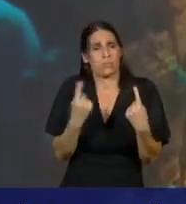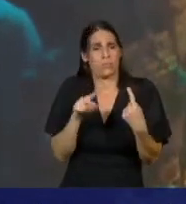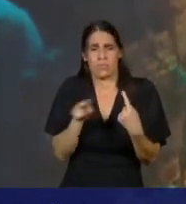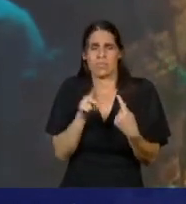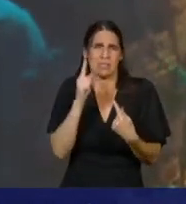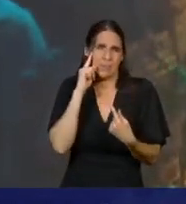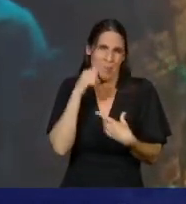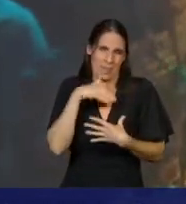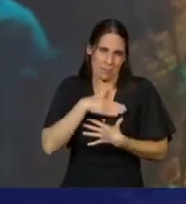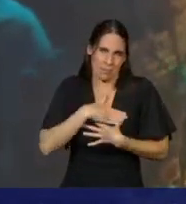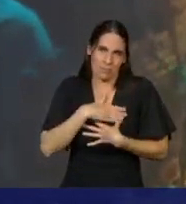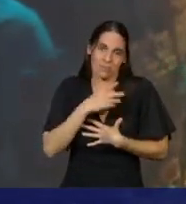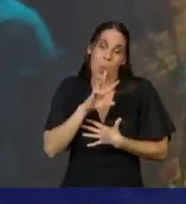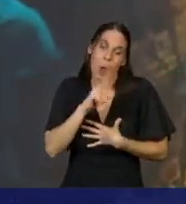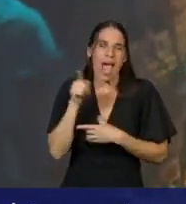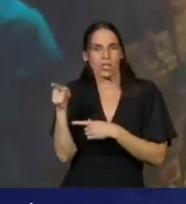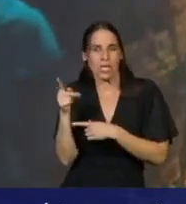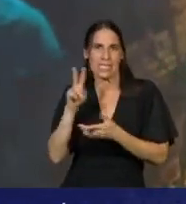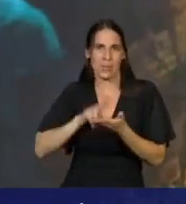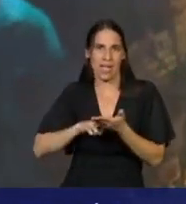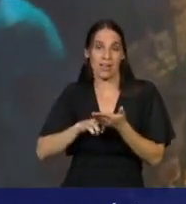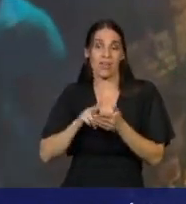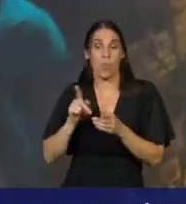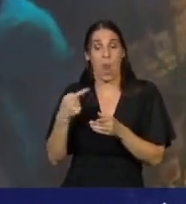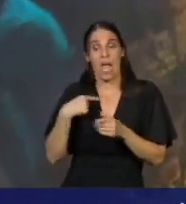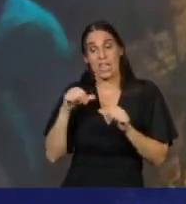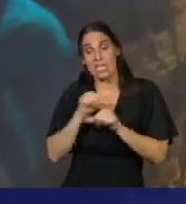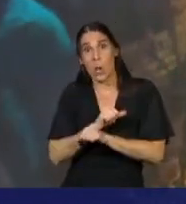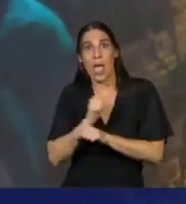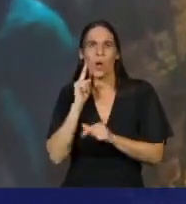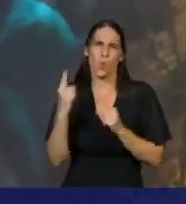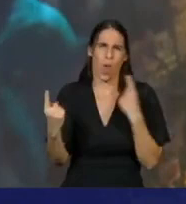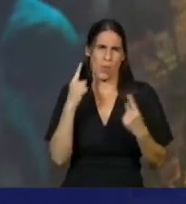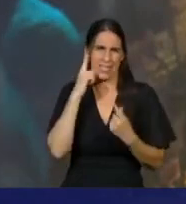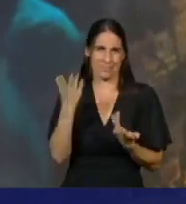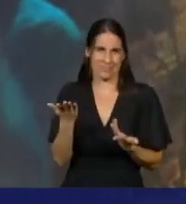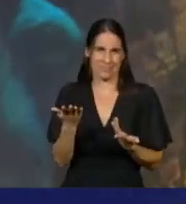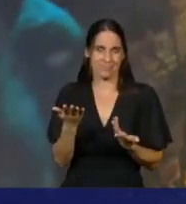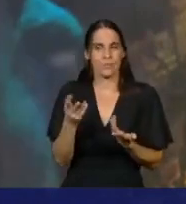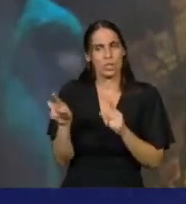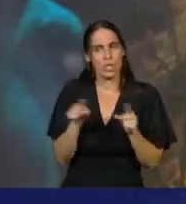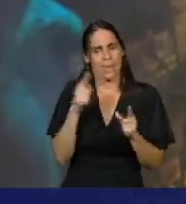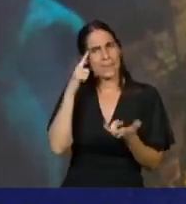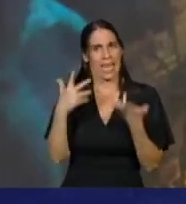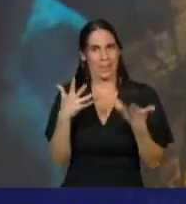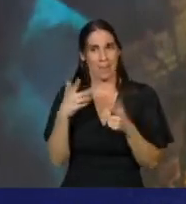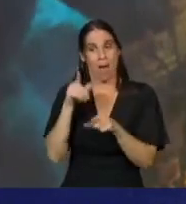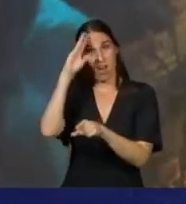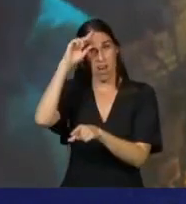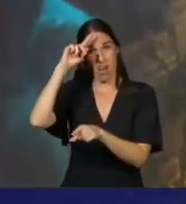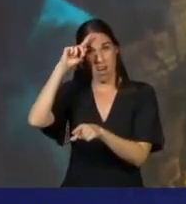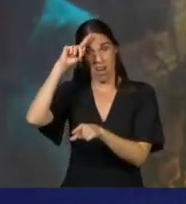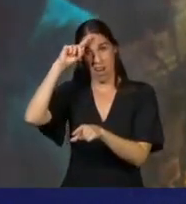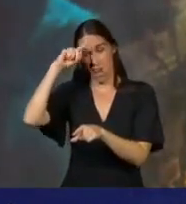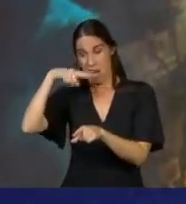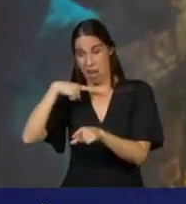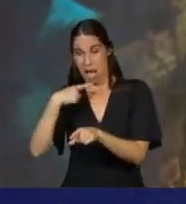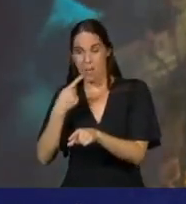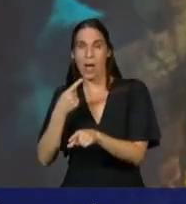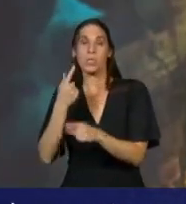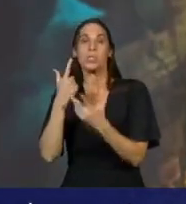בסתר ליבו שיכול להיות שהשני צודק והוא טועה. בעצם הרי שניהם מתלבטים. רק שהוא 70% להחליף